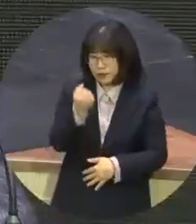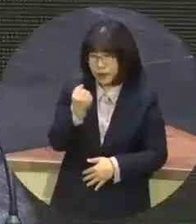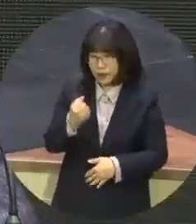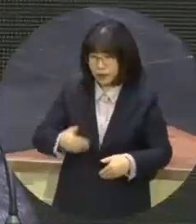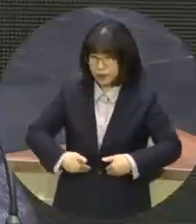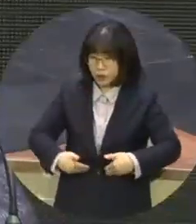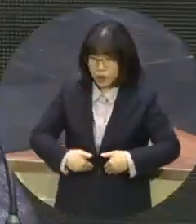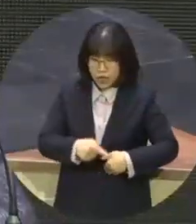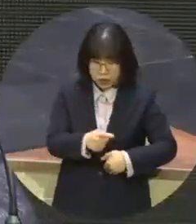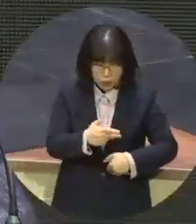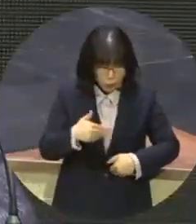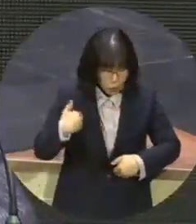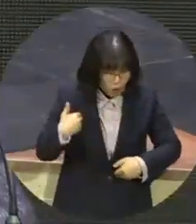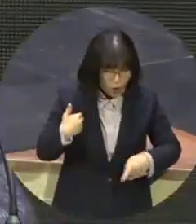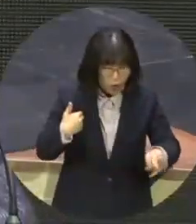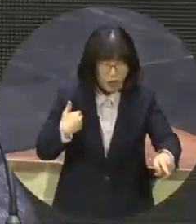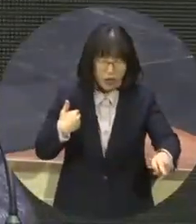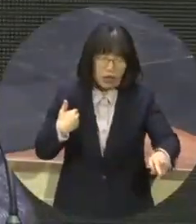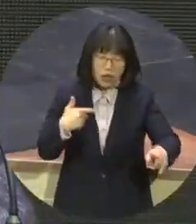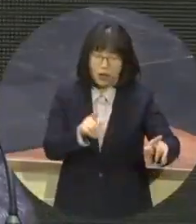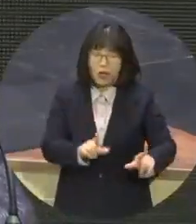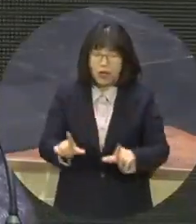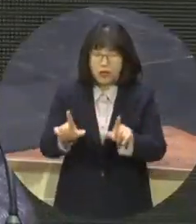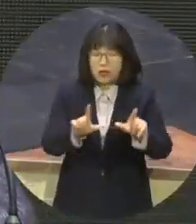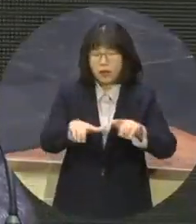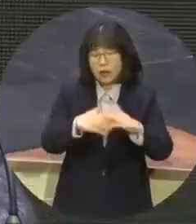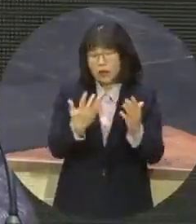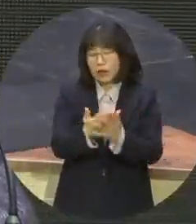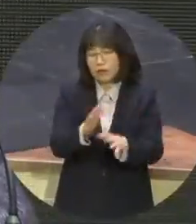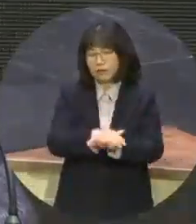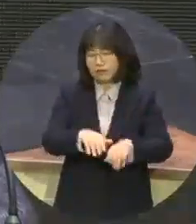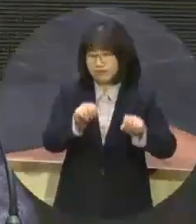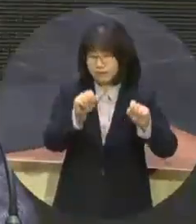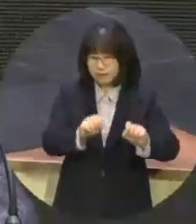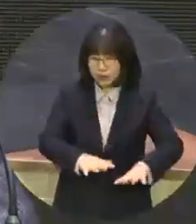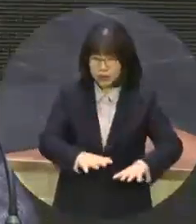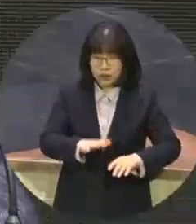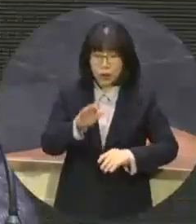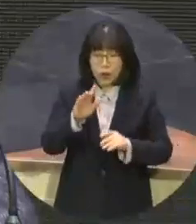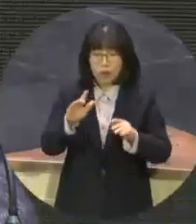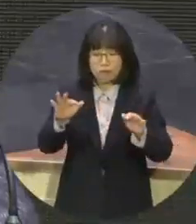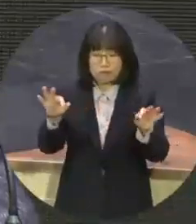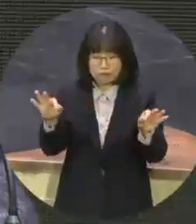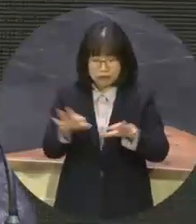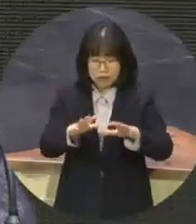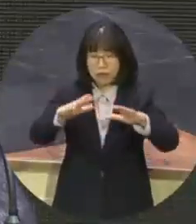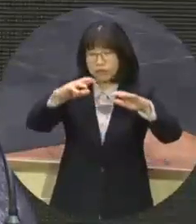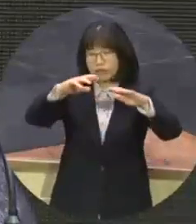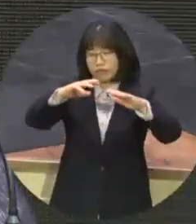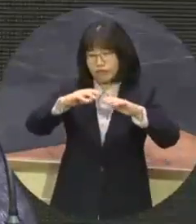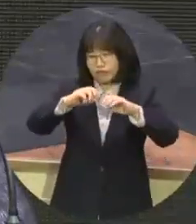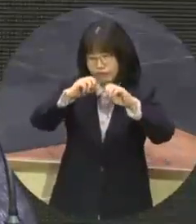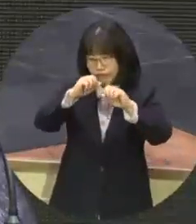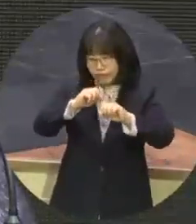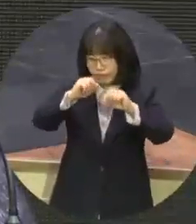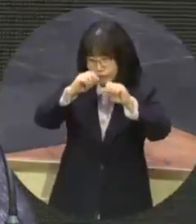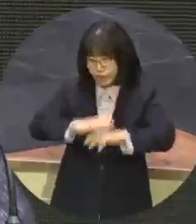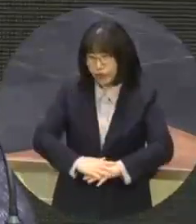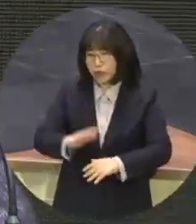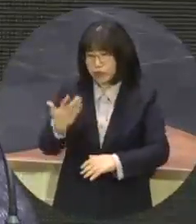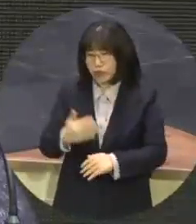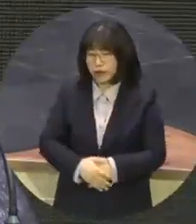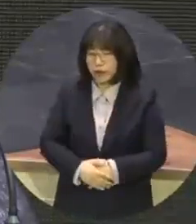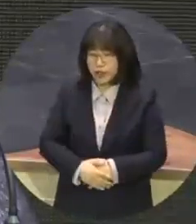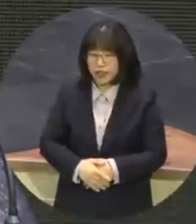사람은 다 인생 자체가 모래 위에 짓는 집이에요. 언제 무너질지 몰라. 신앙도 무너져.